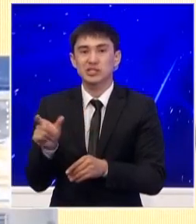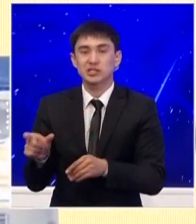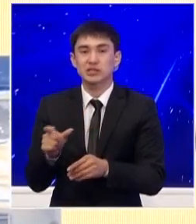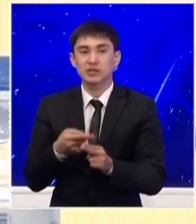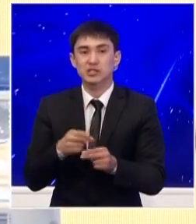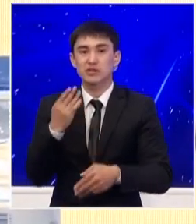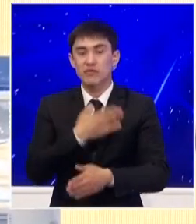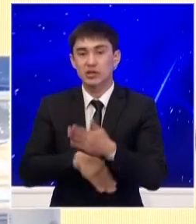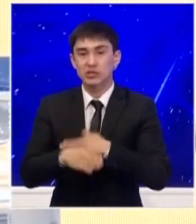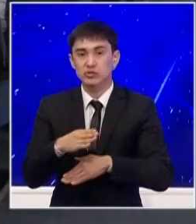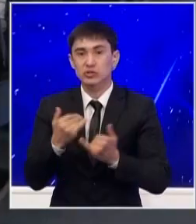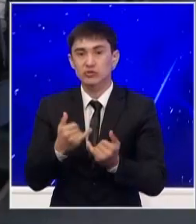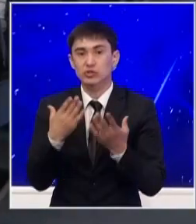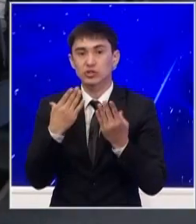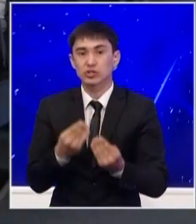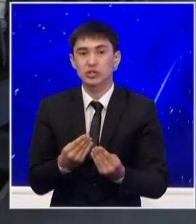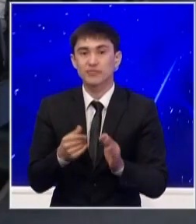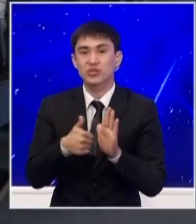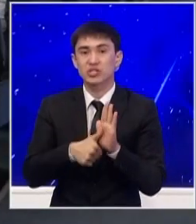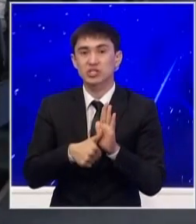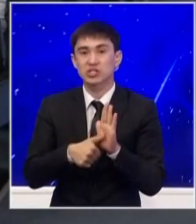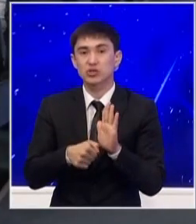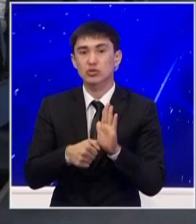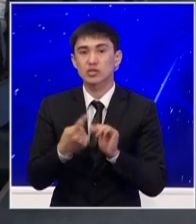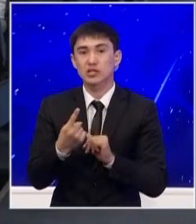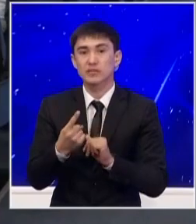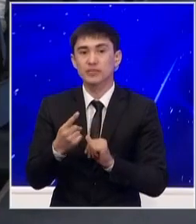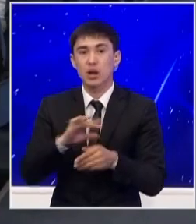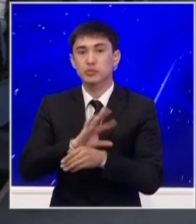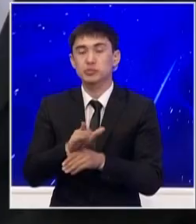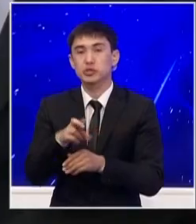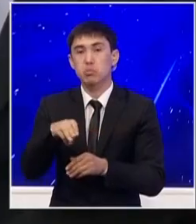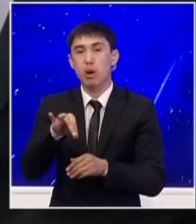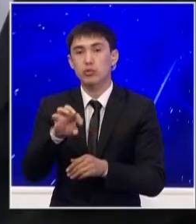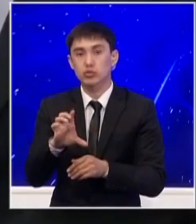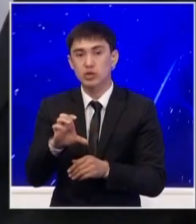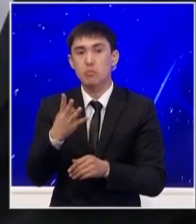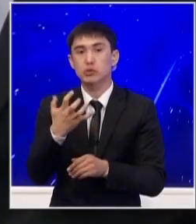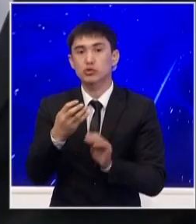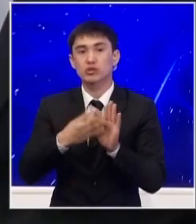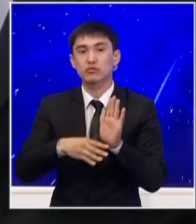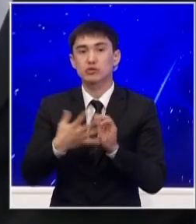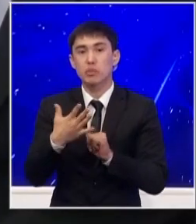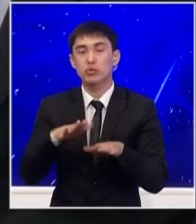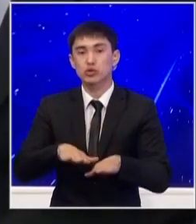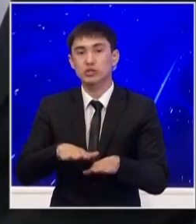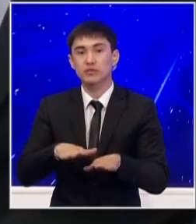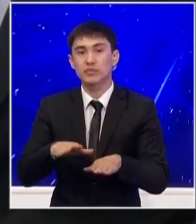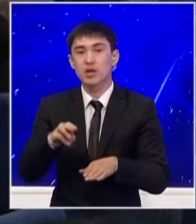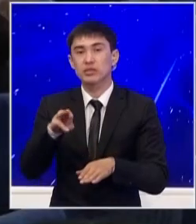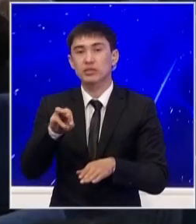граждан с инвалидностью. На сегодняшний день из 601 обеспечены пандусами 595 участков.